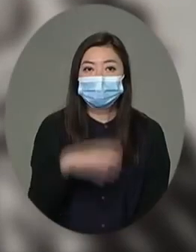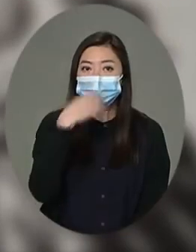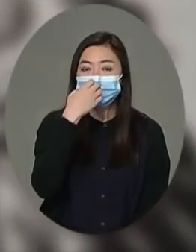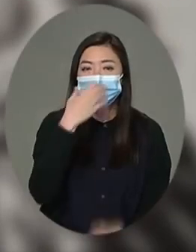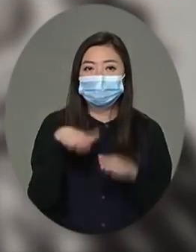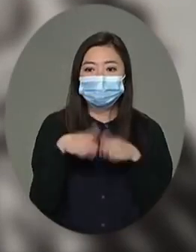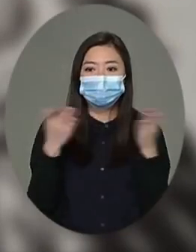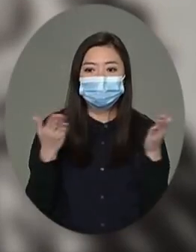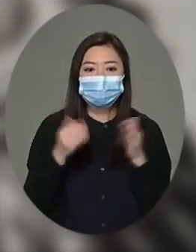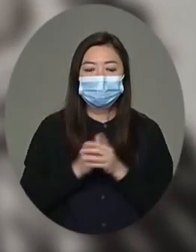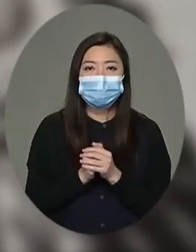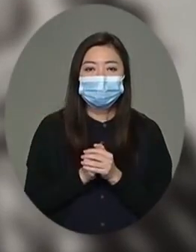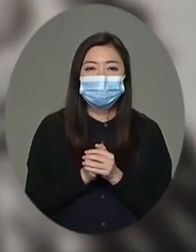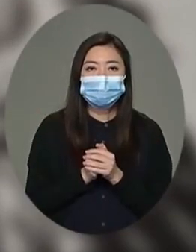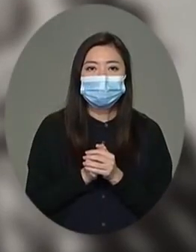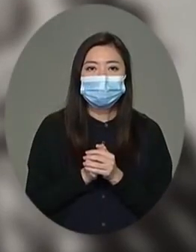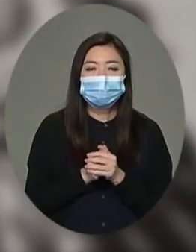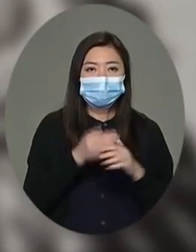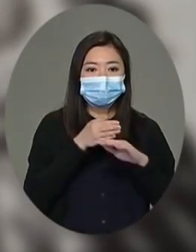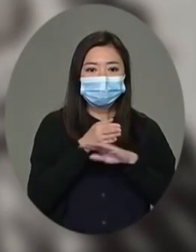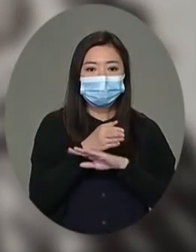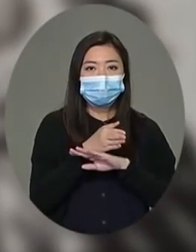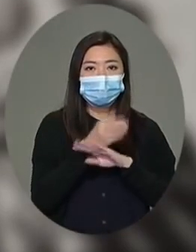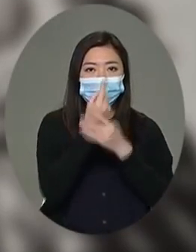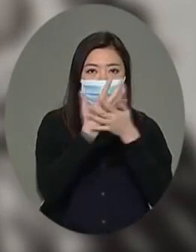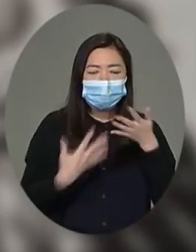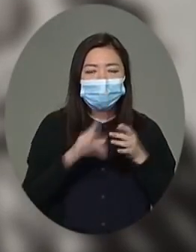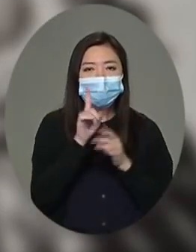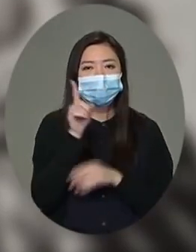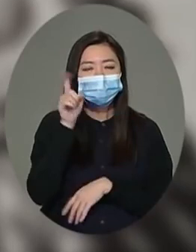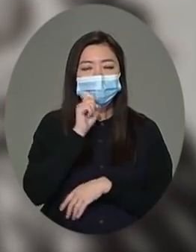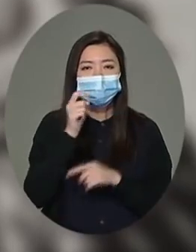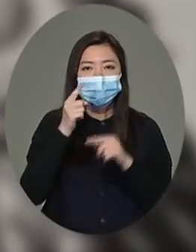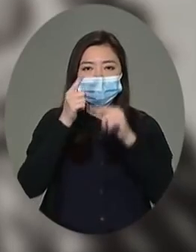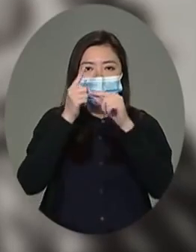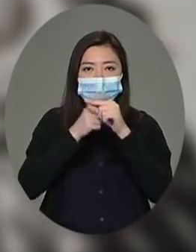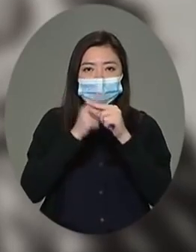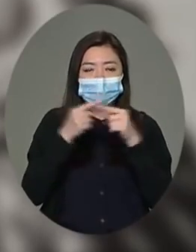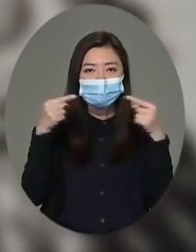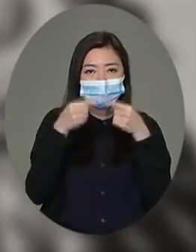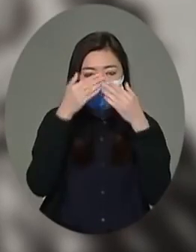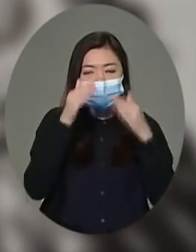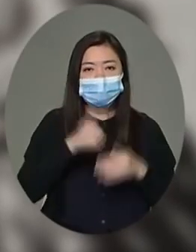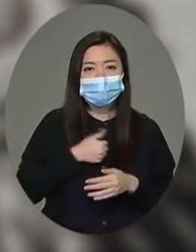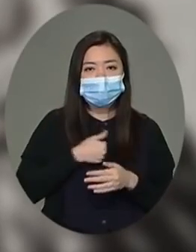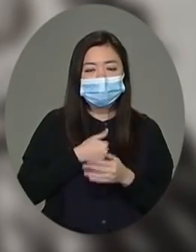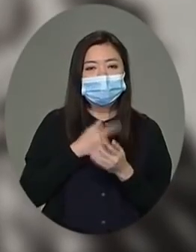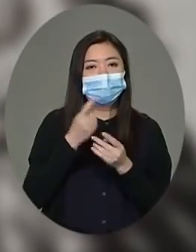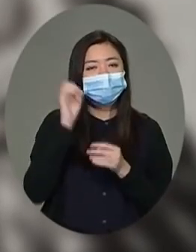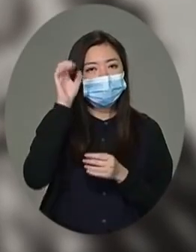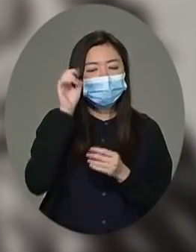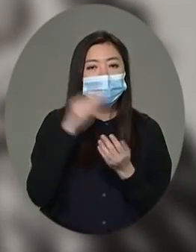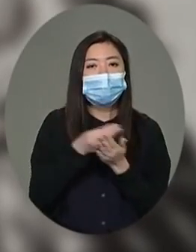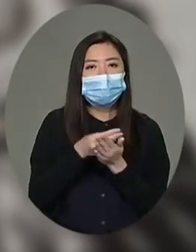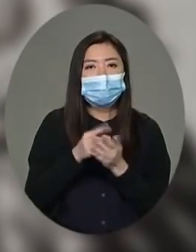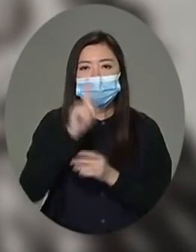蘋果日報報導，一名在社交媒體創作政治漫畫的中學通識科教師透露，自去年被匿名